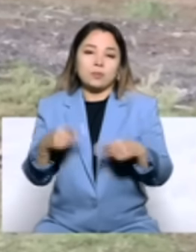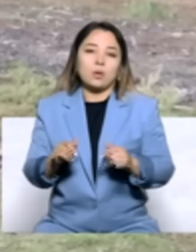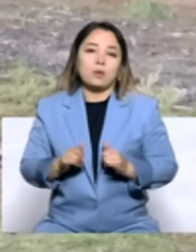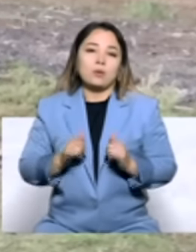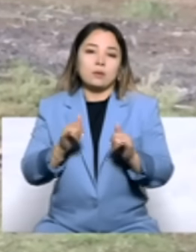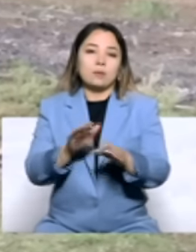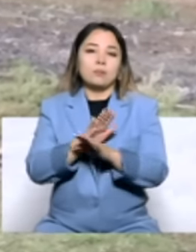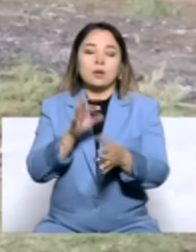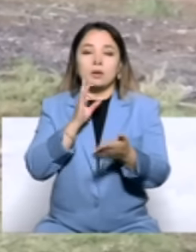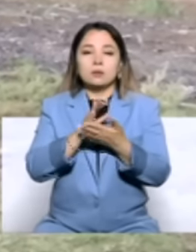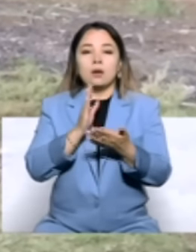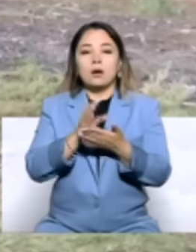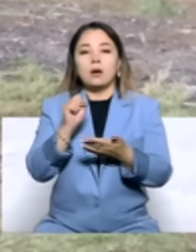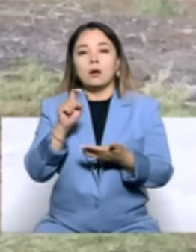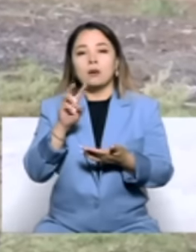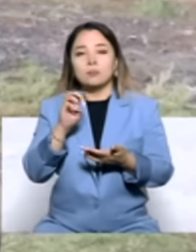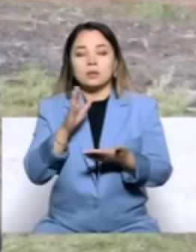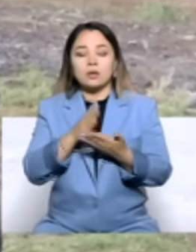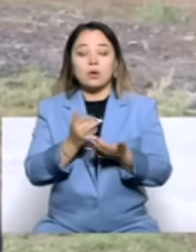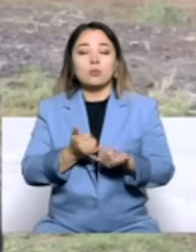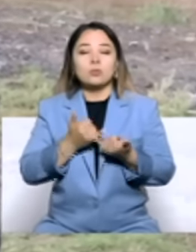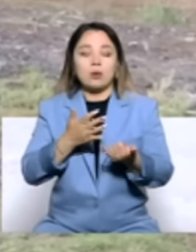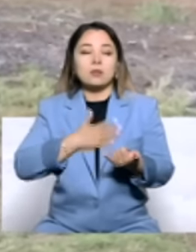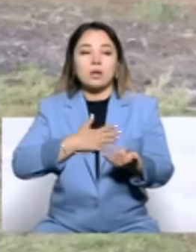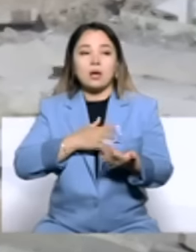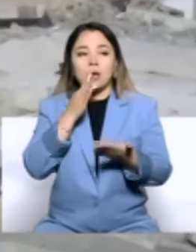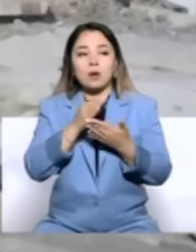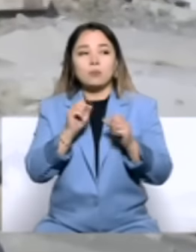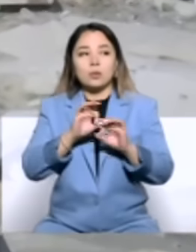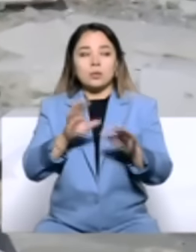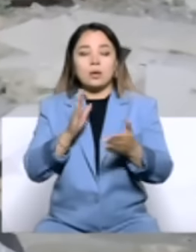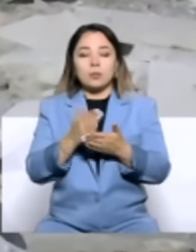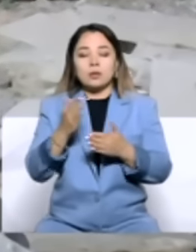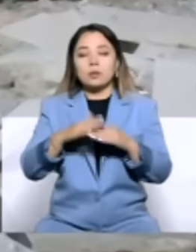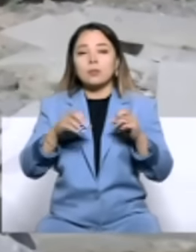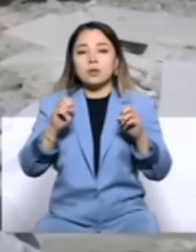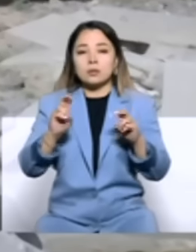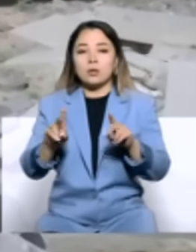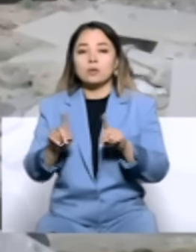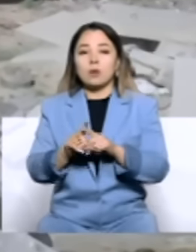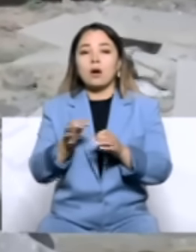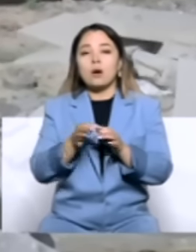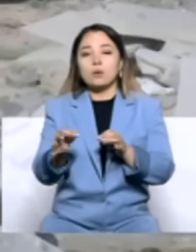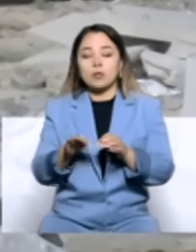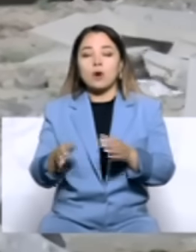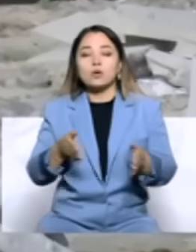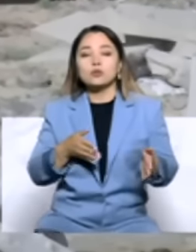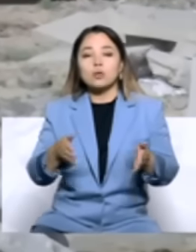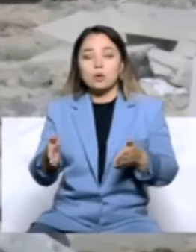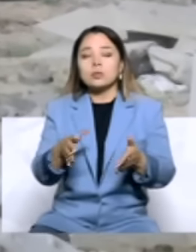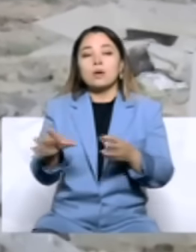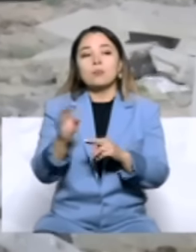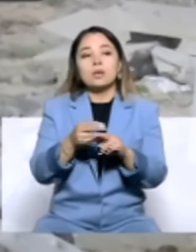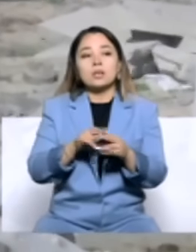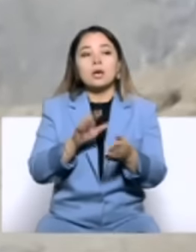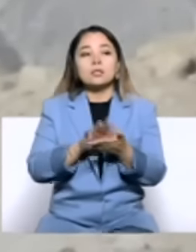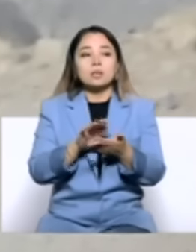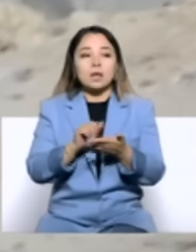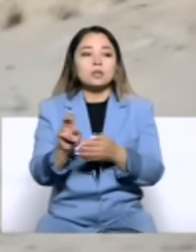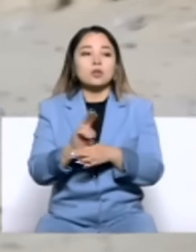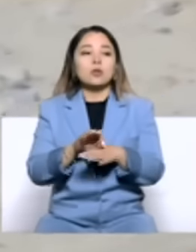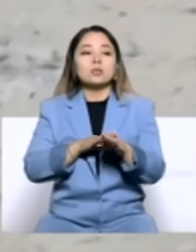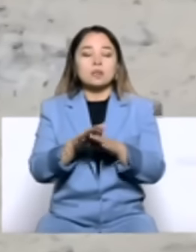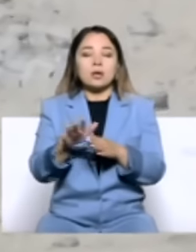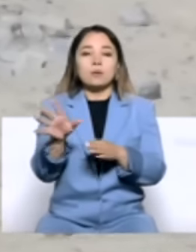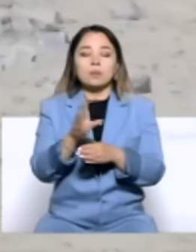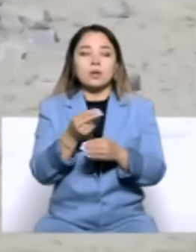құрметтемей жатыр. Құрметтеу нәшер екен деп айтып қалуы мүмкін ғой. Мамандар қазір аудандағы жолдардың қаншалықты бүлінгені, жөндеуге